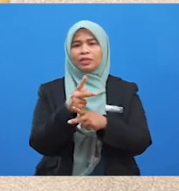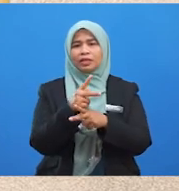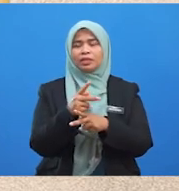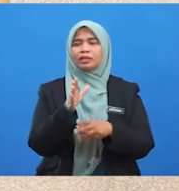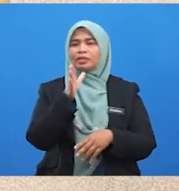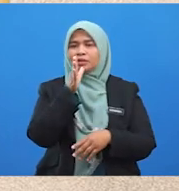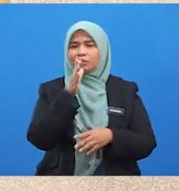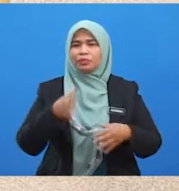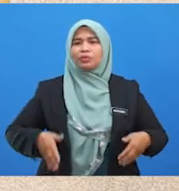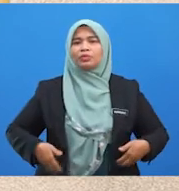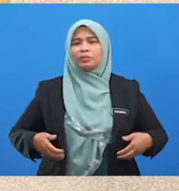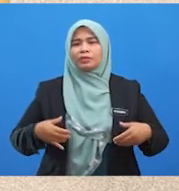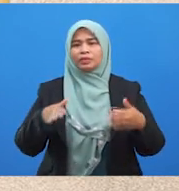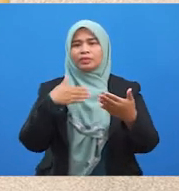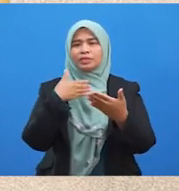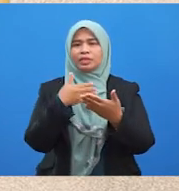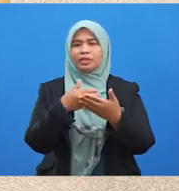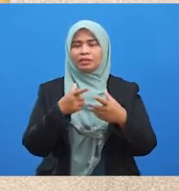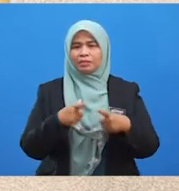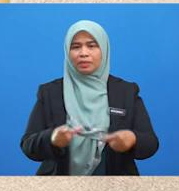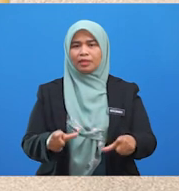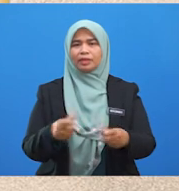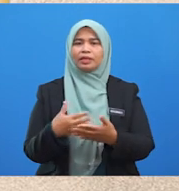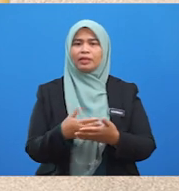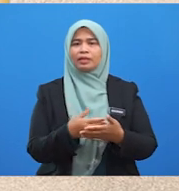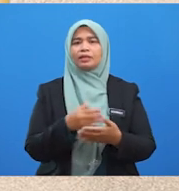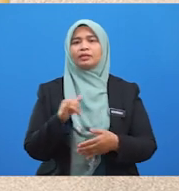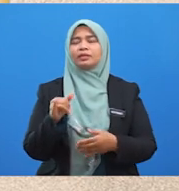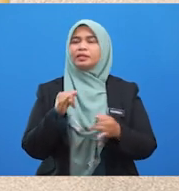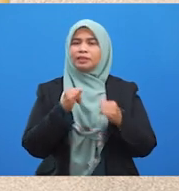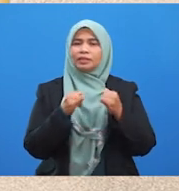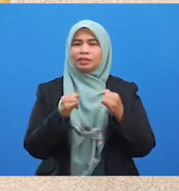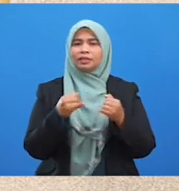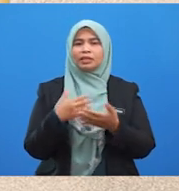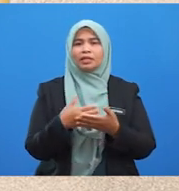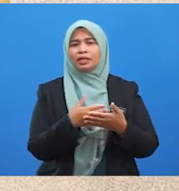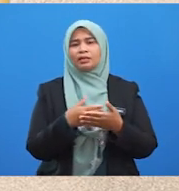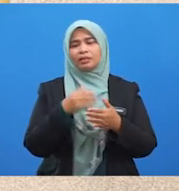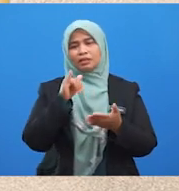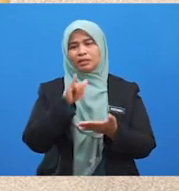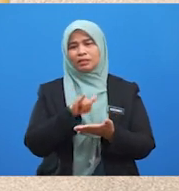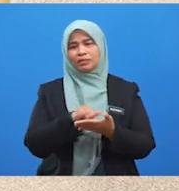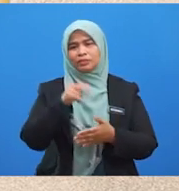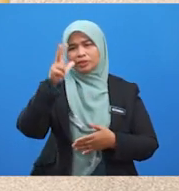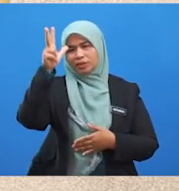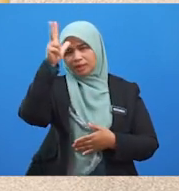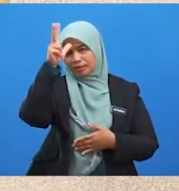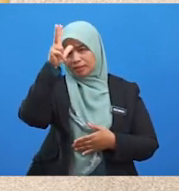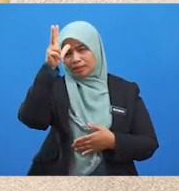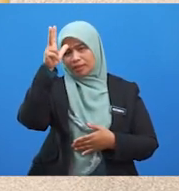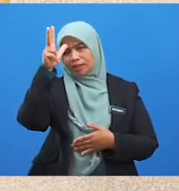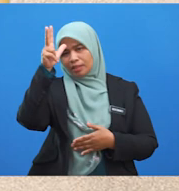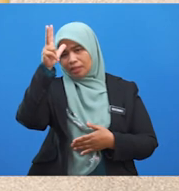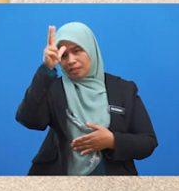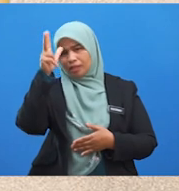Jika anak beruk itu jantan, dinamakan Mat Yeh. Jika beruk itu betina, akan